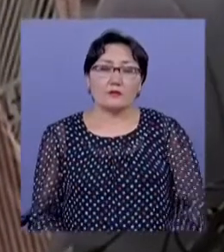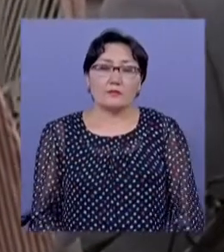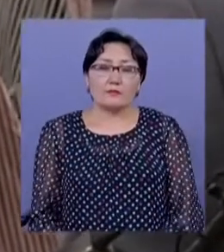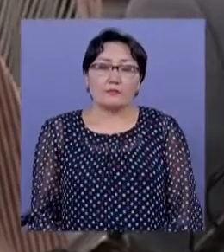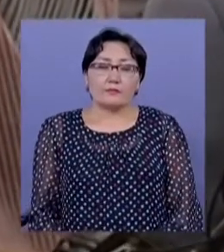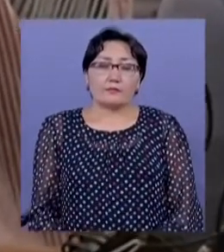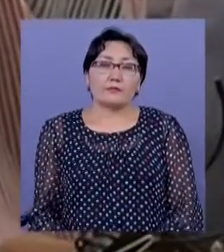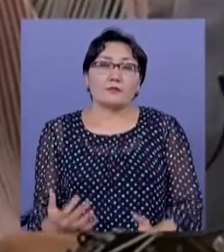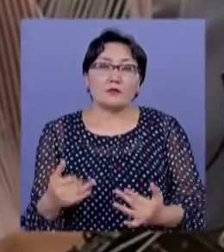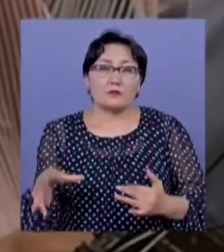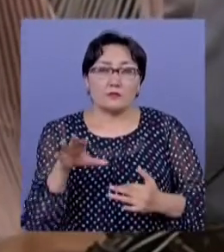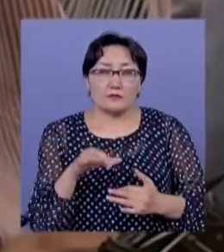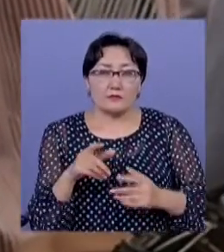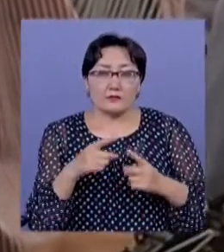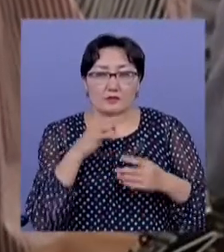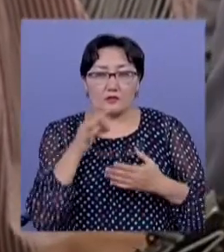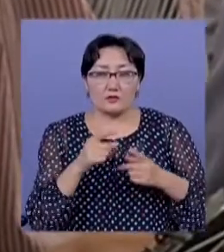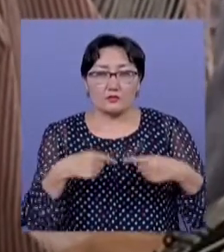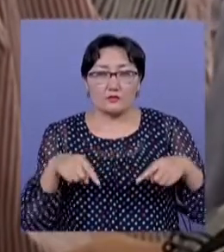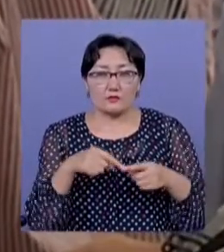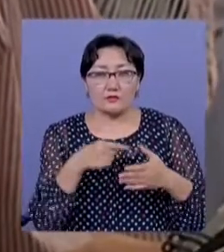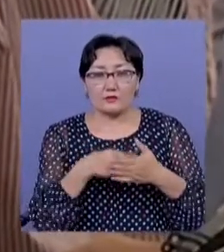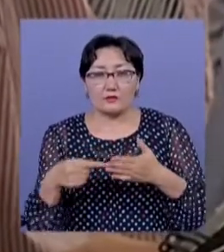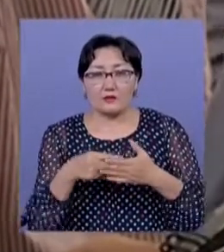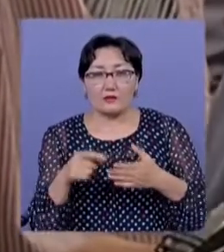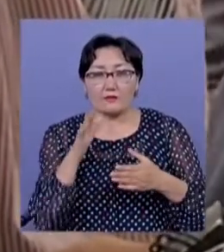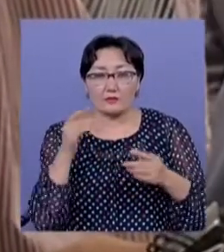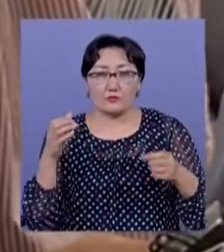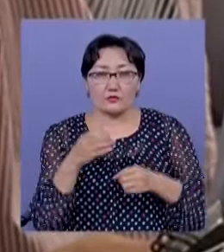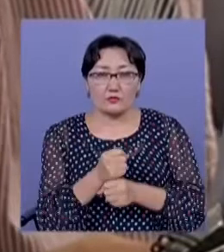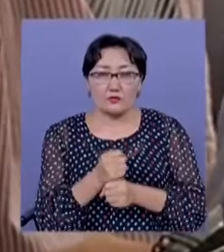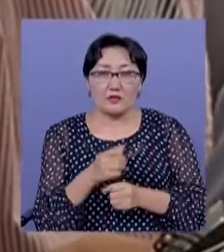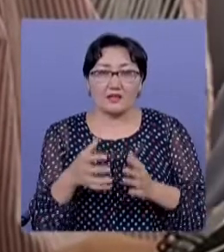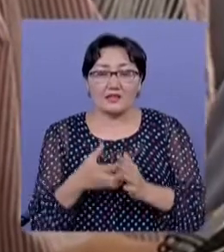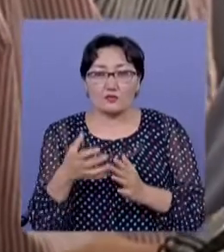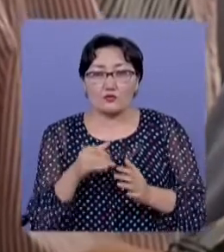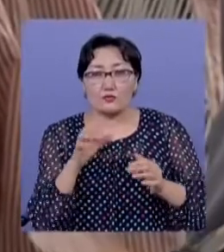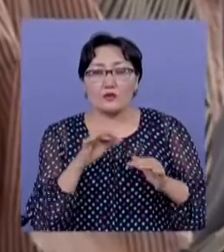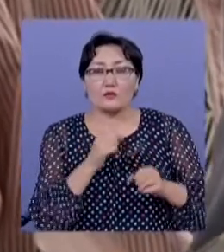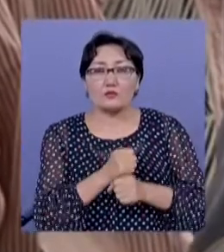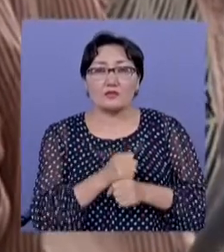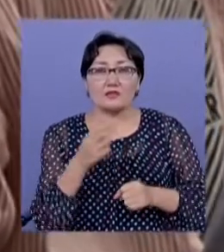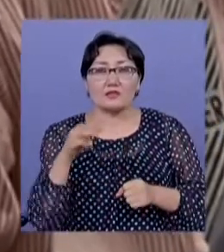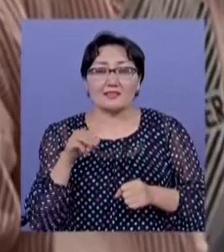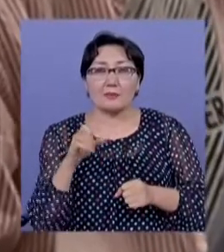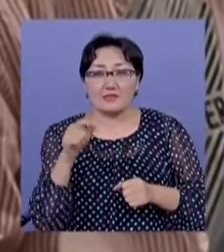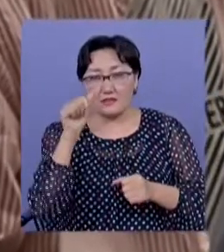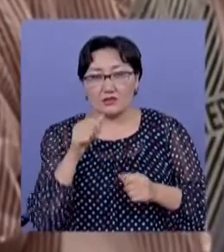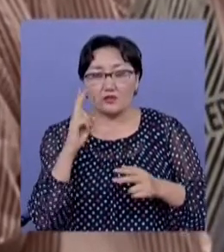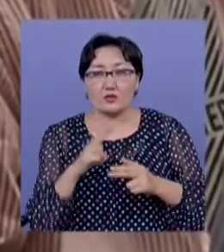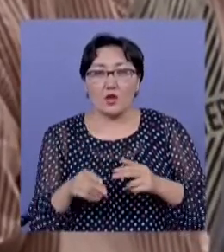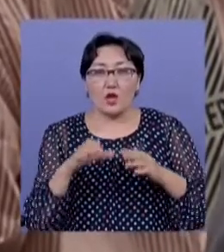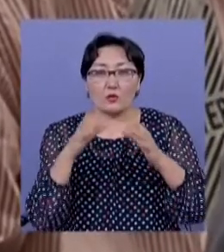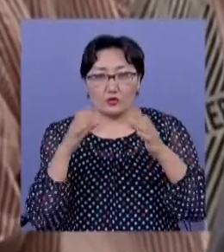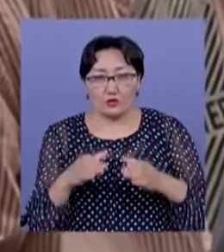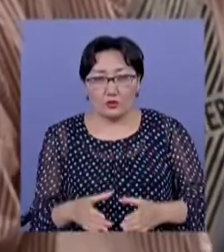ужали. Біз қазір барлық мердігер компанияларға ескерту жасап мерзімді қысқарттық. Енді қазу жұмыстарының барлығы тамызда аяқталып, құдықтарын орнату жұмысы ғана